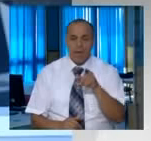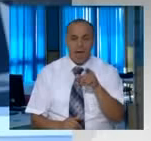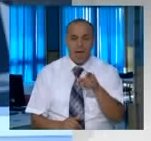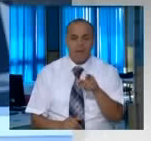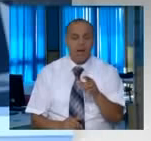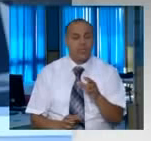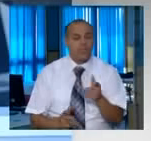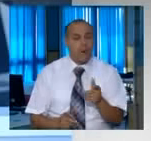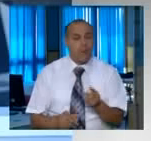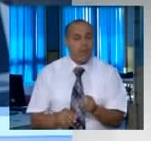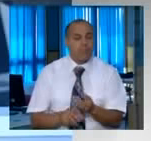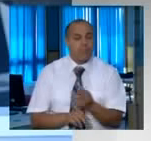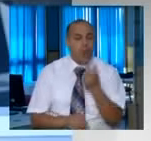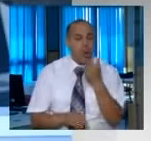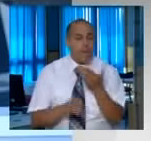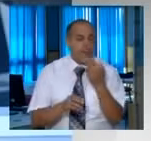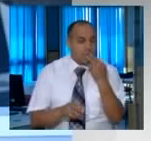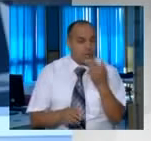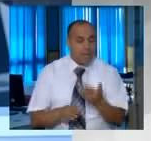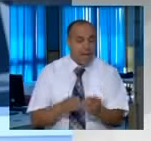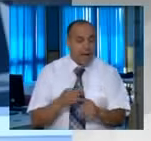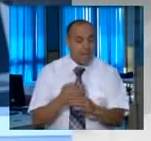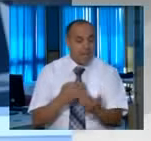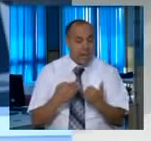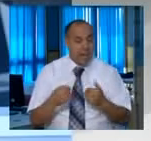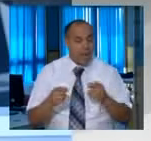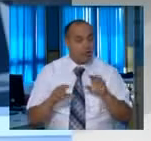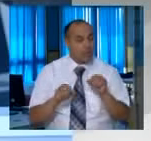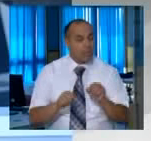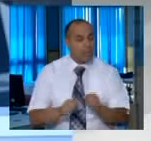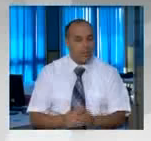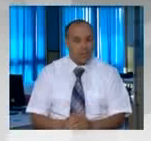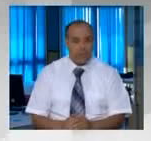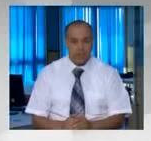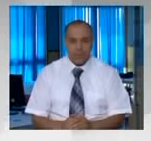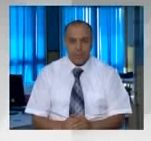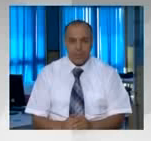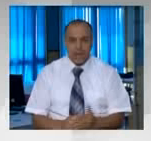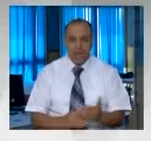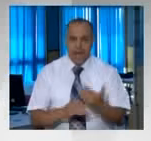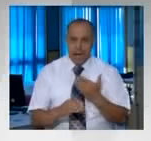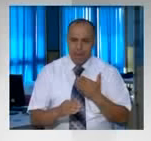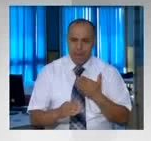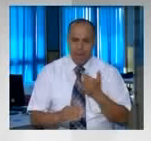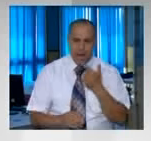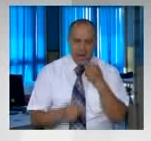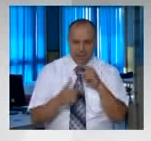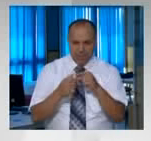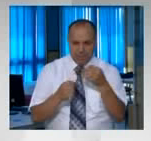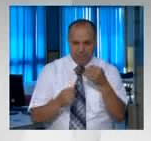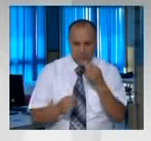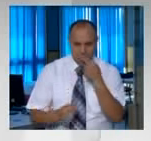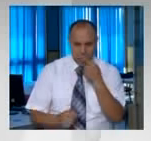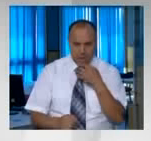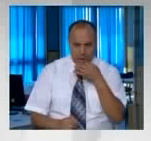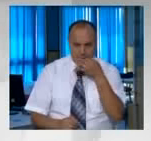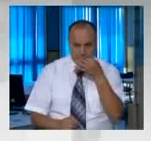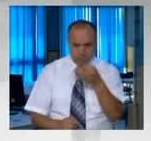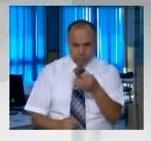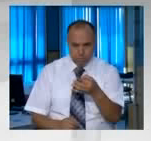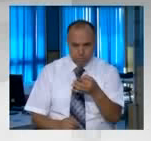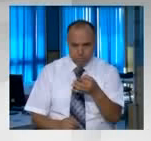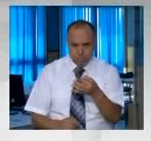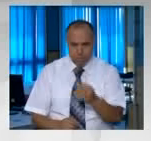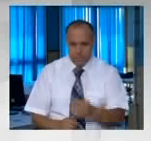أوفى حول هذه العملية الأمنية الاستباقية؟ قبل ما نصل في تفاصيل العملية الأمنية، كنت تحدثت على